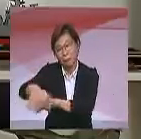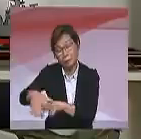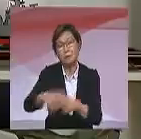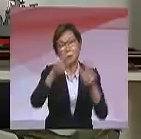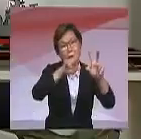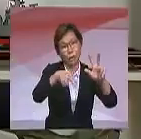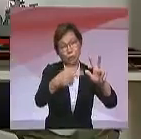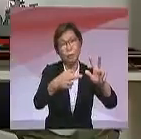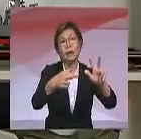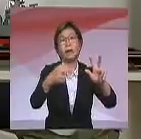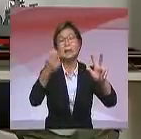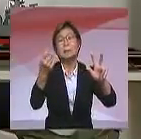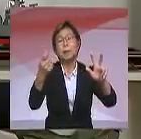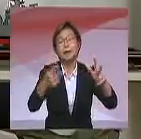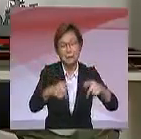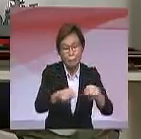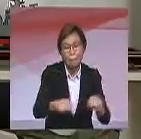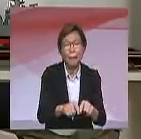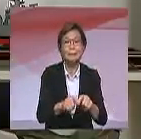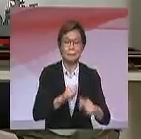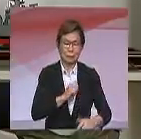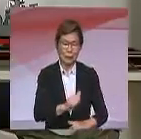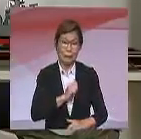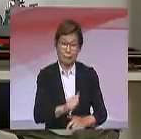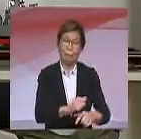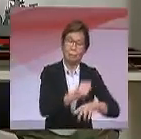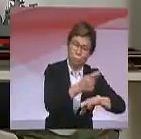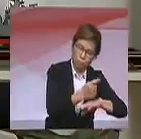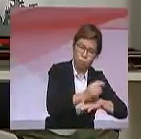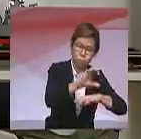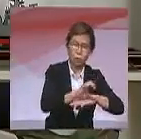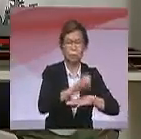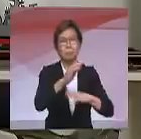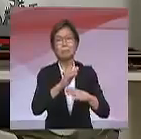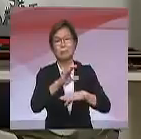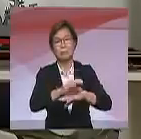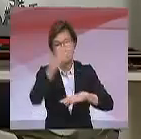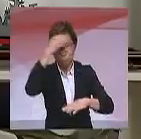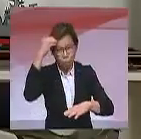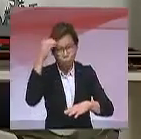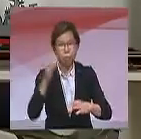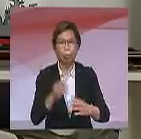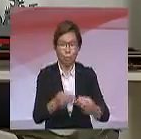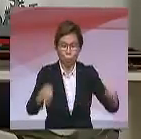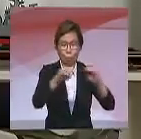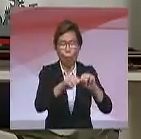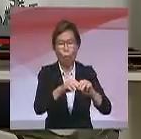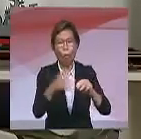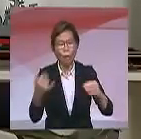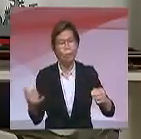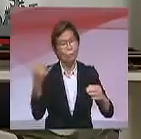3,111 tempat ibadah serta 1,293 tempat riadah telah diperiksa.